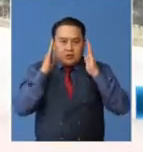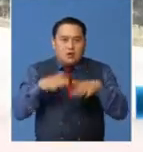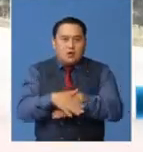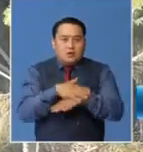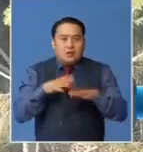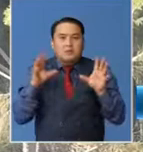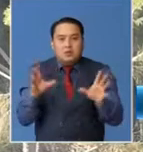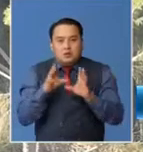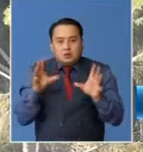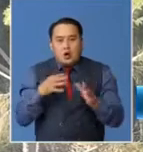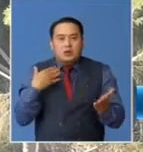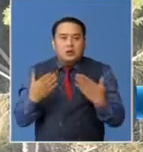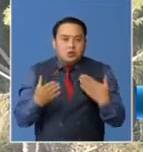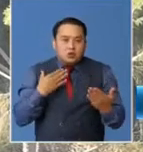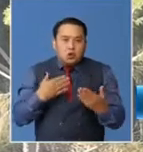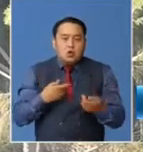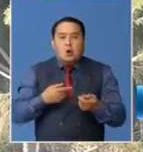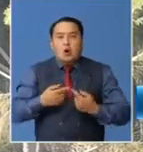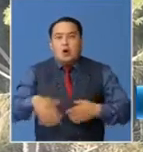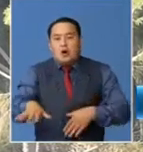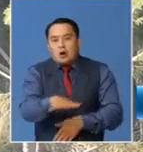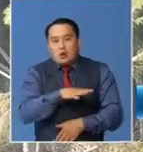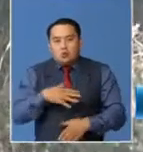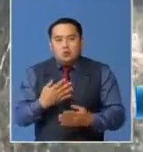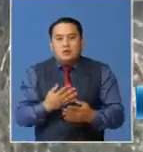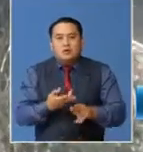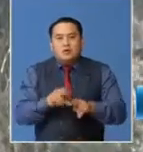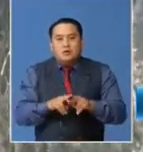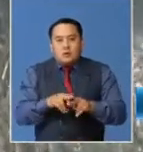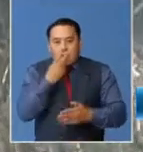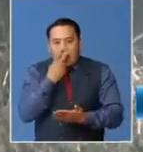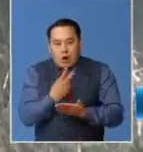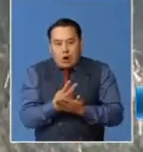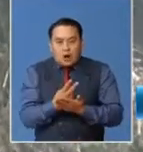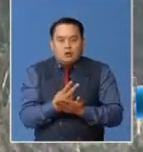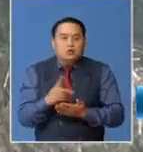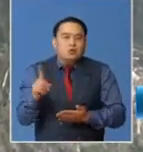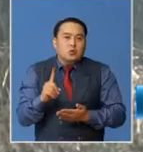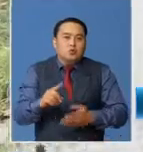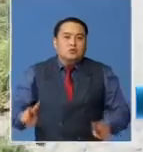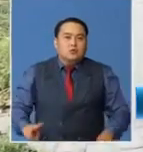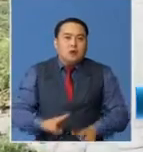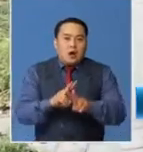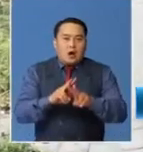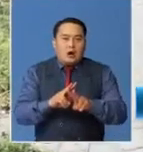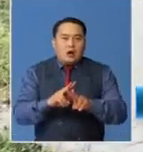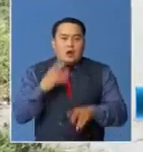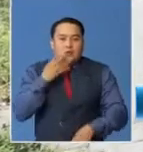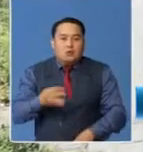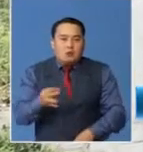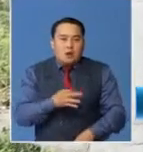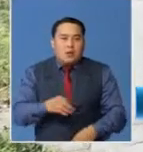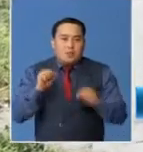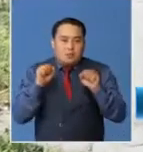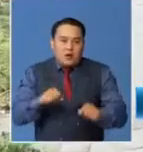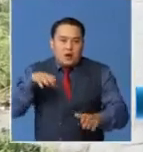внимания населения к бережному отношению к окружающей среде, а также демонстрация того, что столица ЖТСУ по праву входит